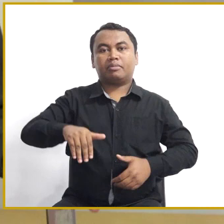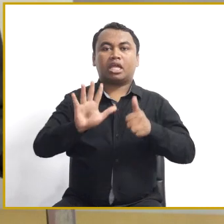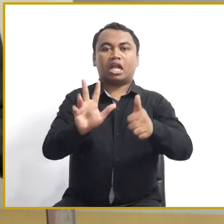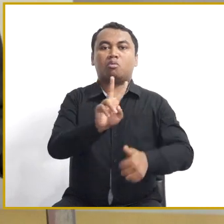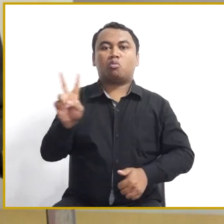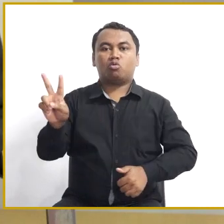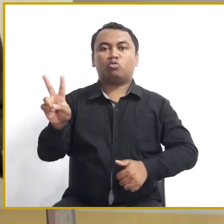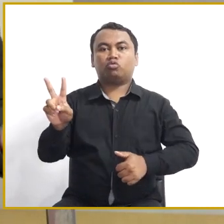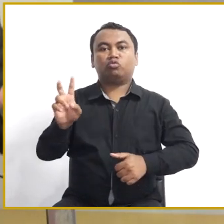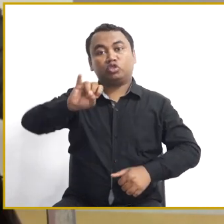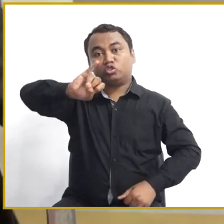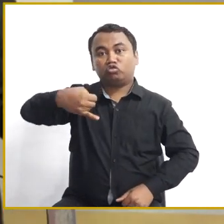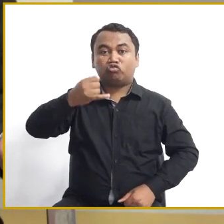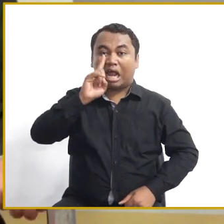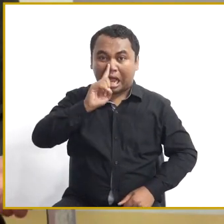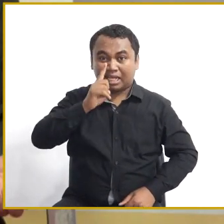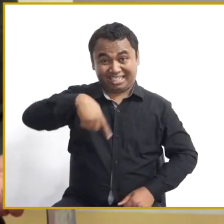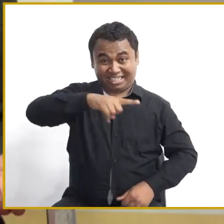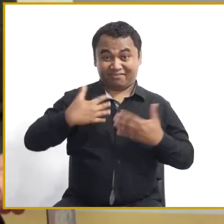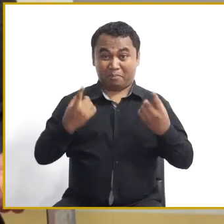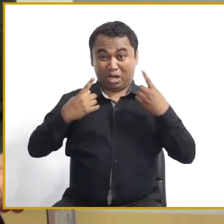tsika zao maleo tena, tsika zao mbola mangataka,